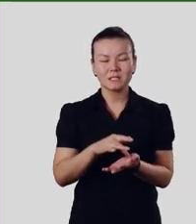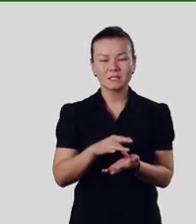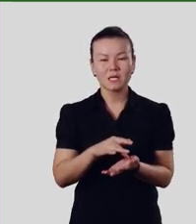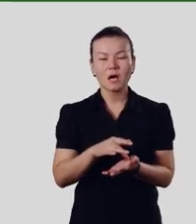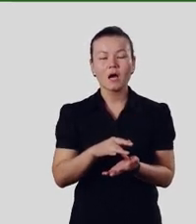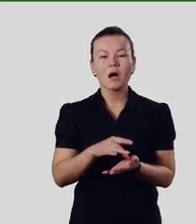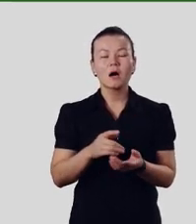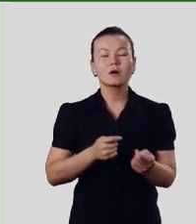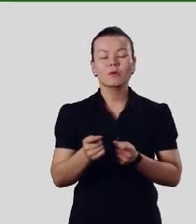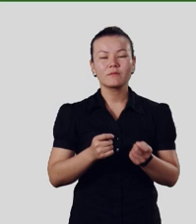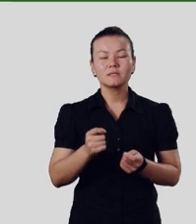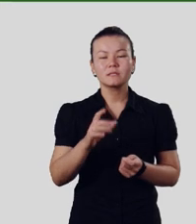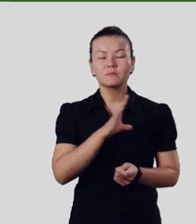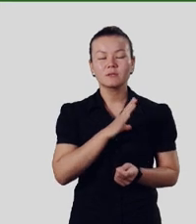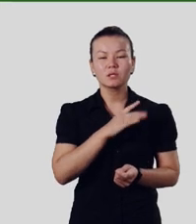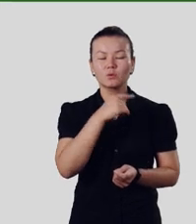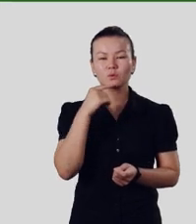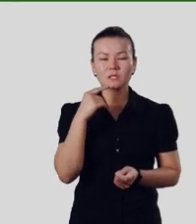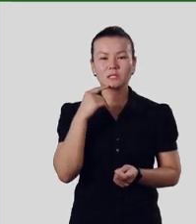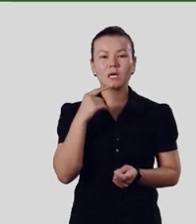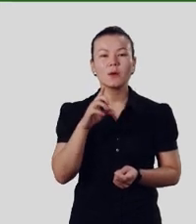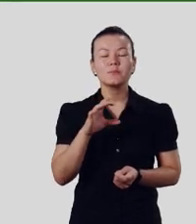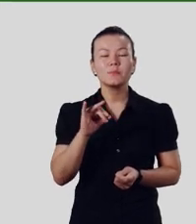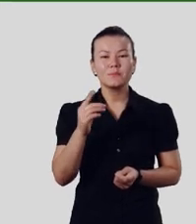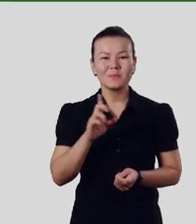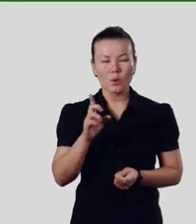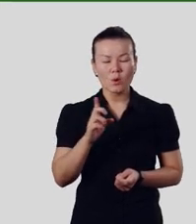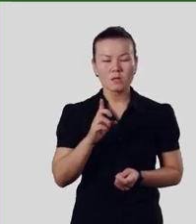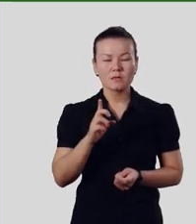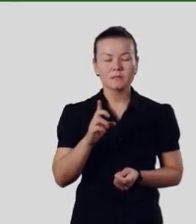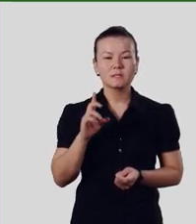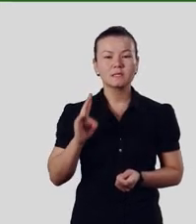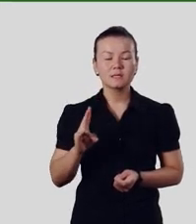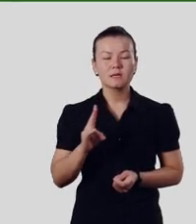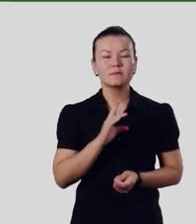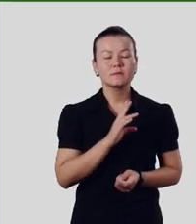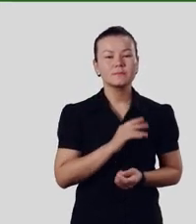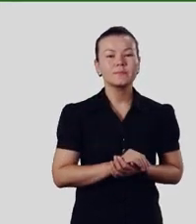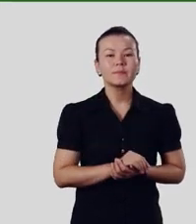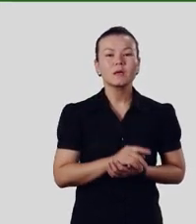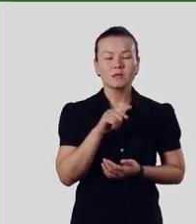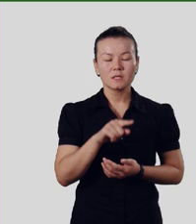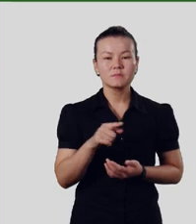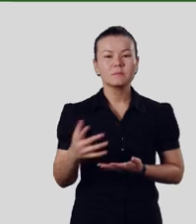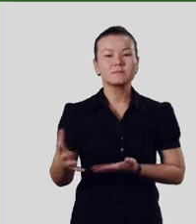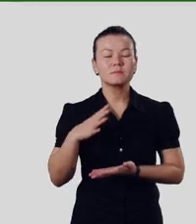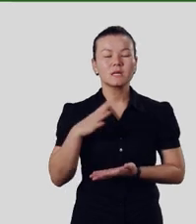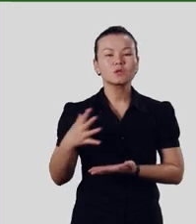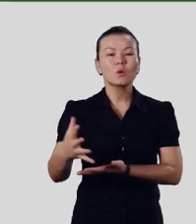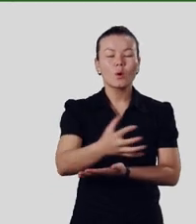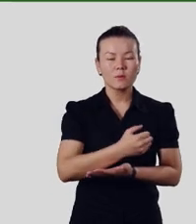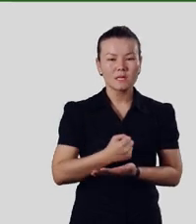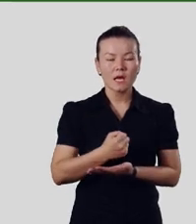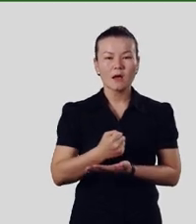под руководством русского биолога Николая Вавилова. Им была собрана уникальная